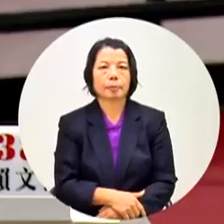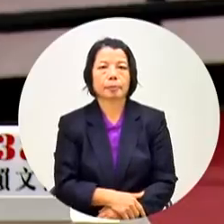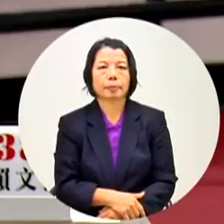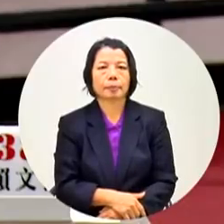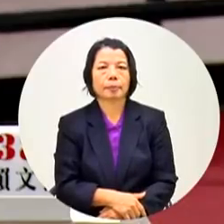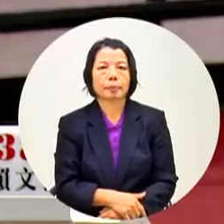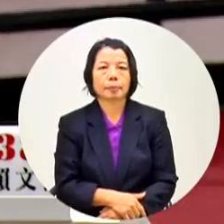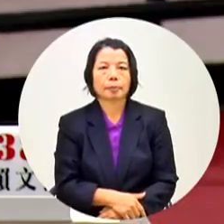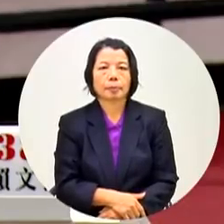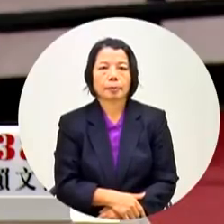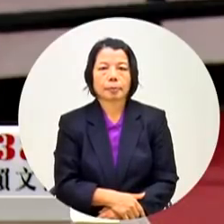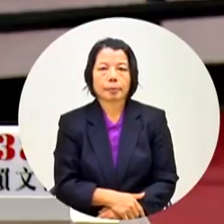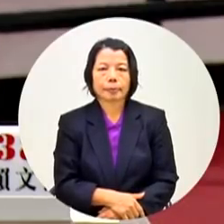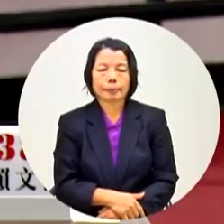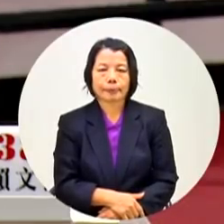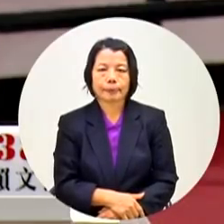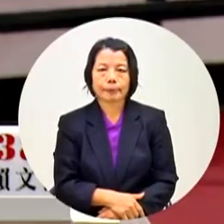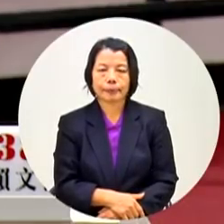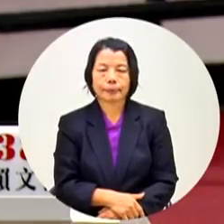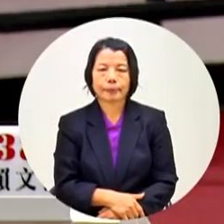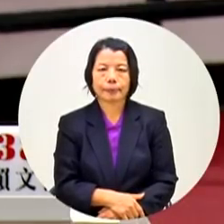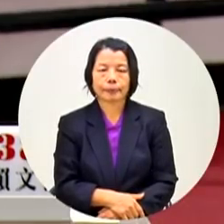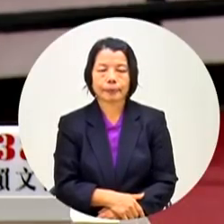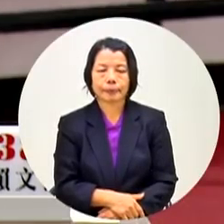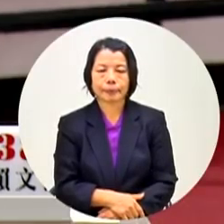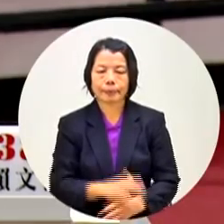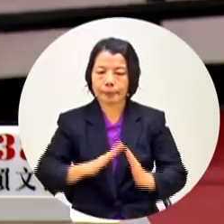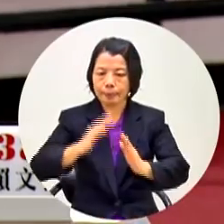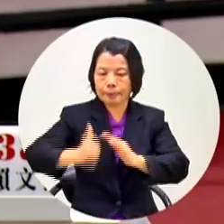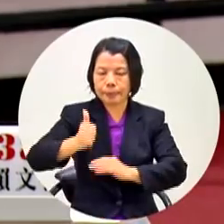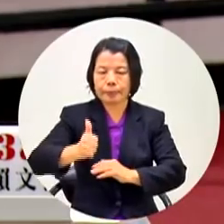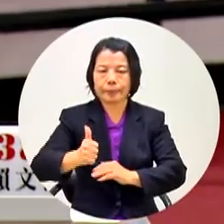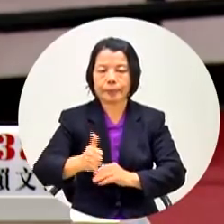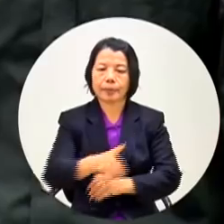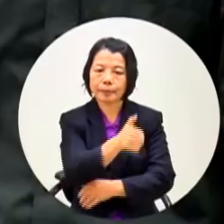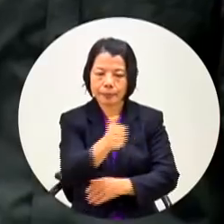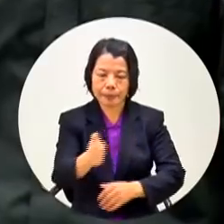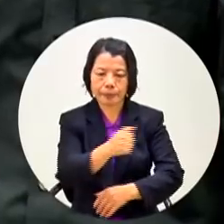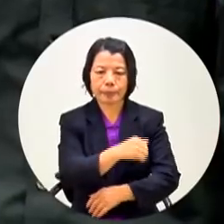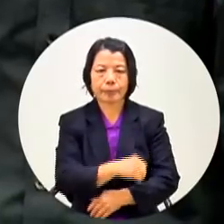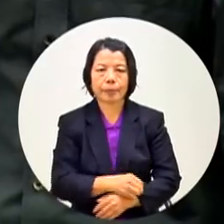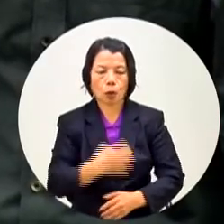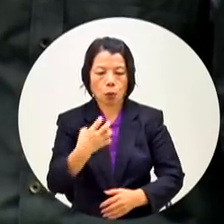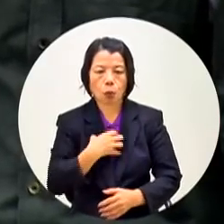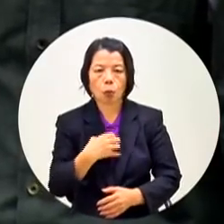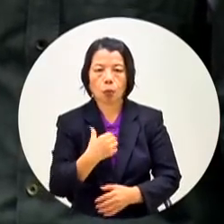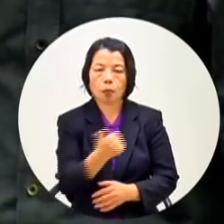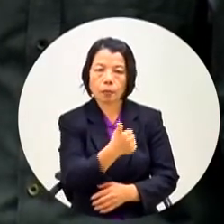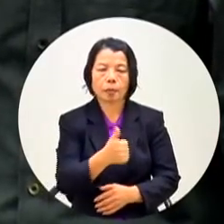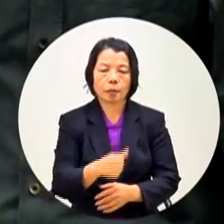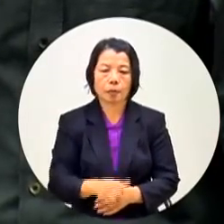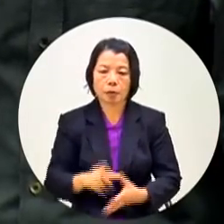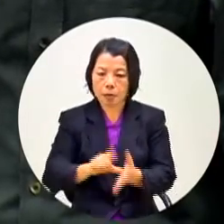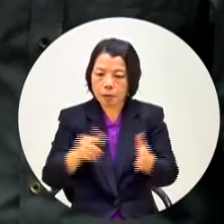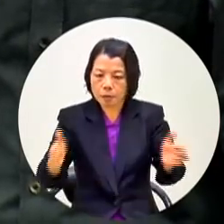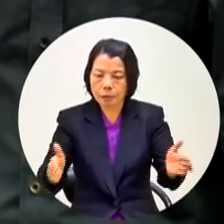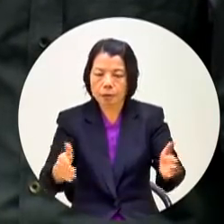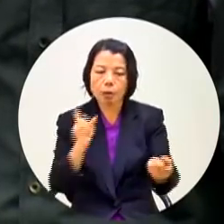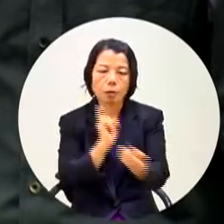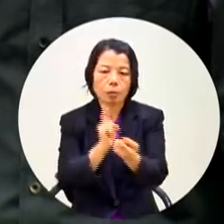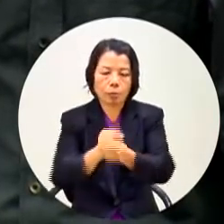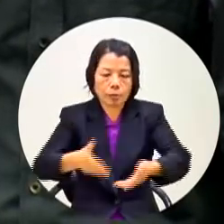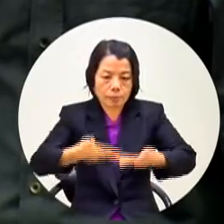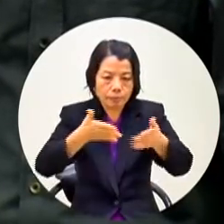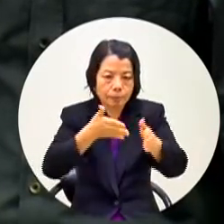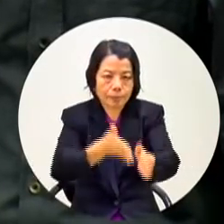市长， 非常感谢吴怡正议员的咨询。其实吴怡正议员这一段时间对我们轻轨。的续建帮助